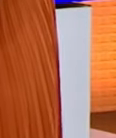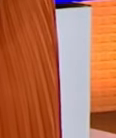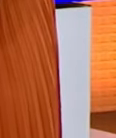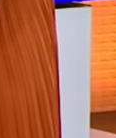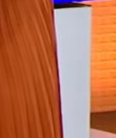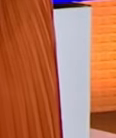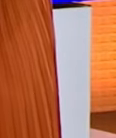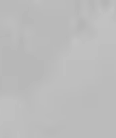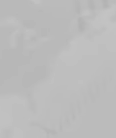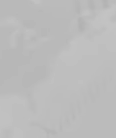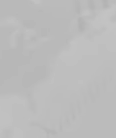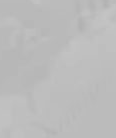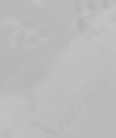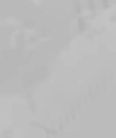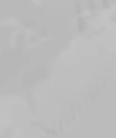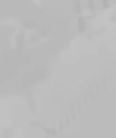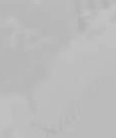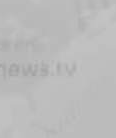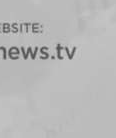. TV